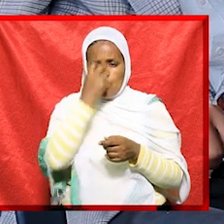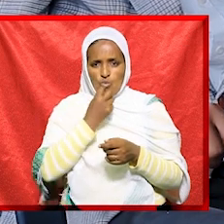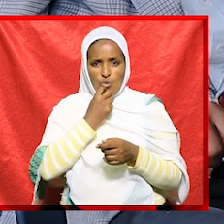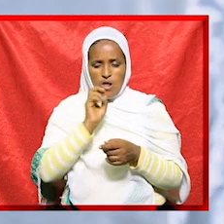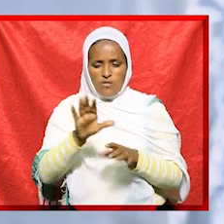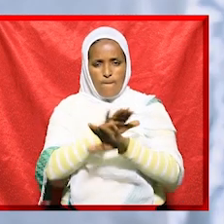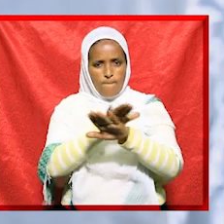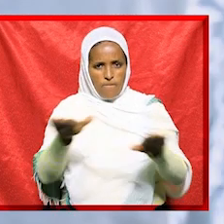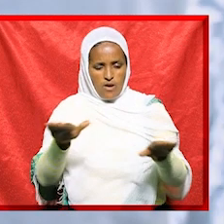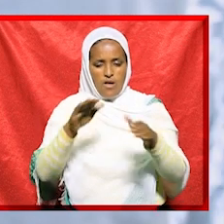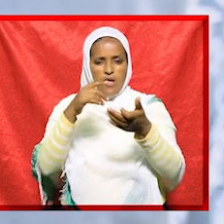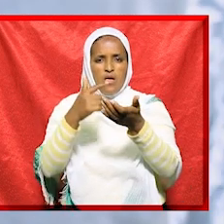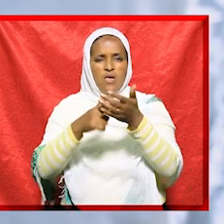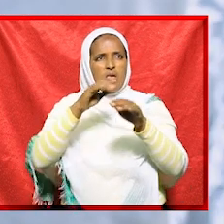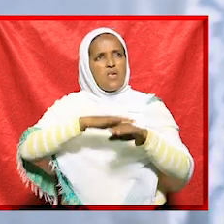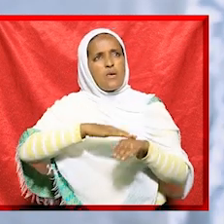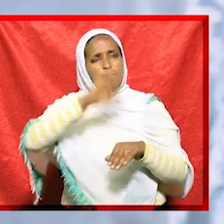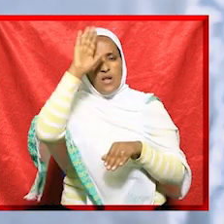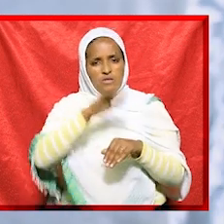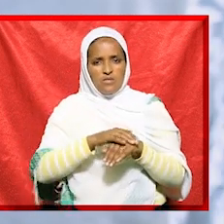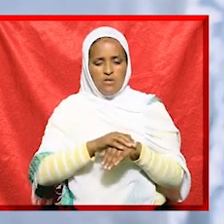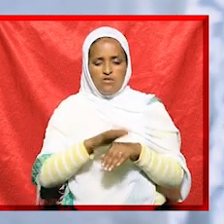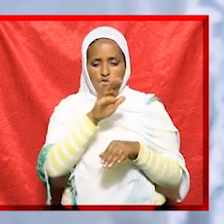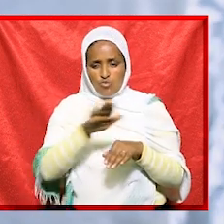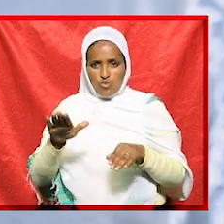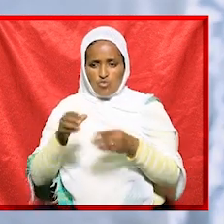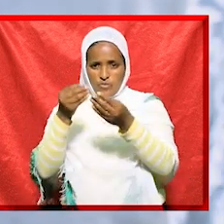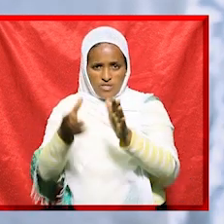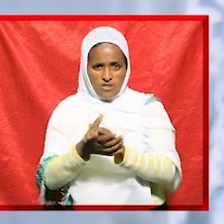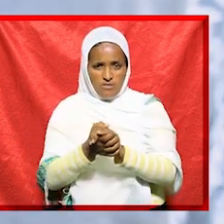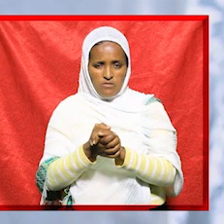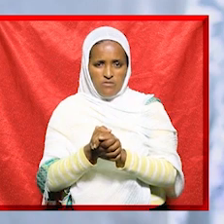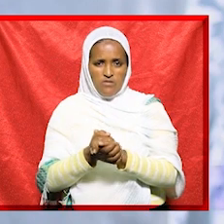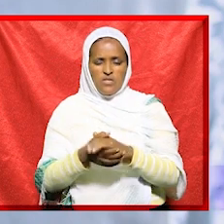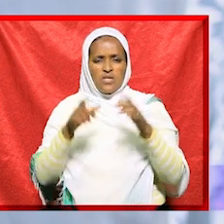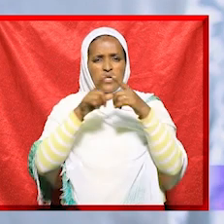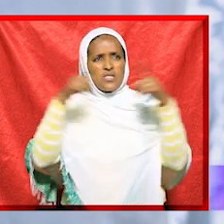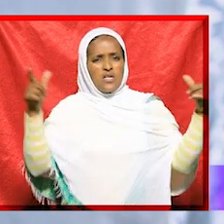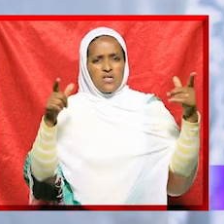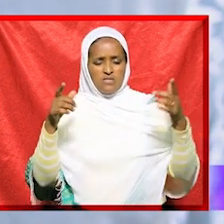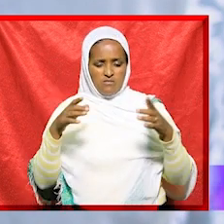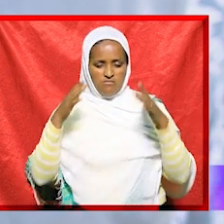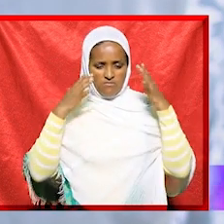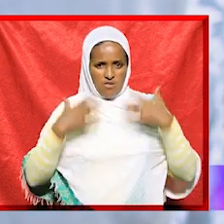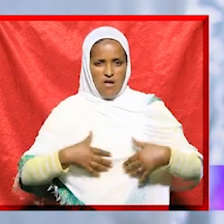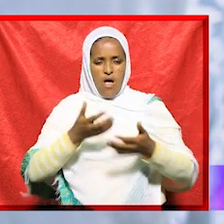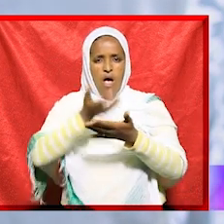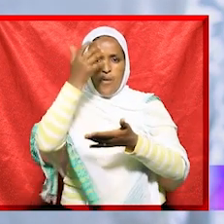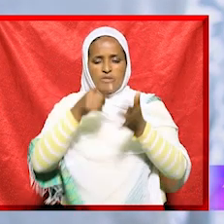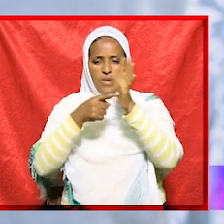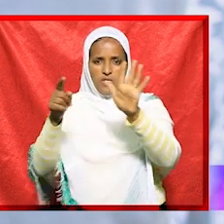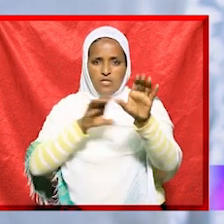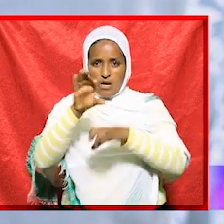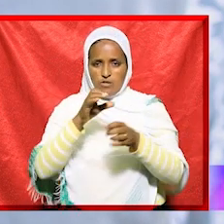ማለት ወላጅም በቃ ይሄ የበለጠ ሌክዠሪ ነገር ለልጆቹ መስጠት እንደ